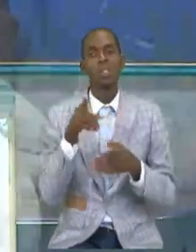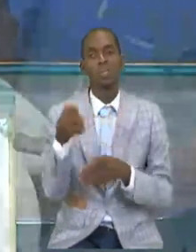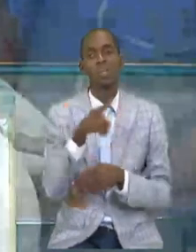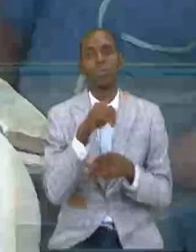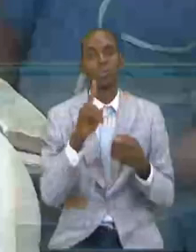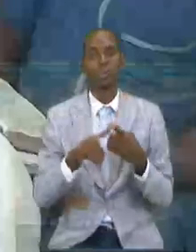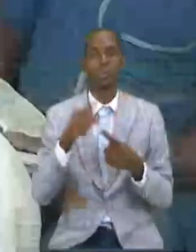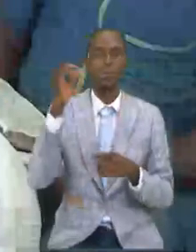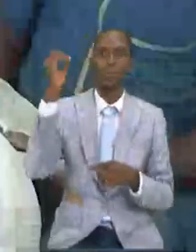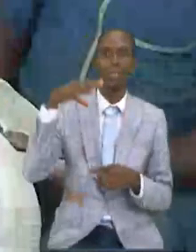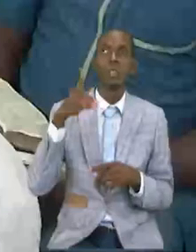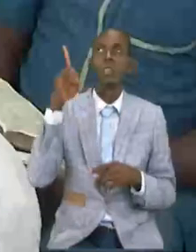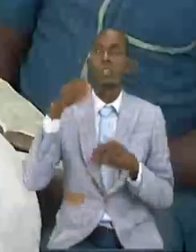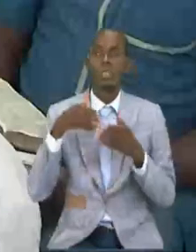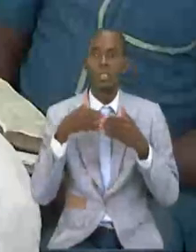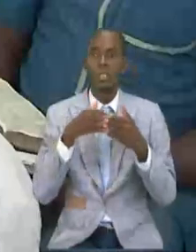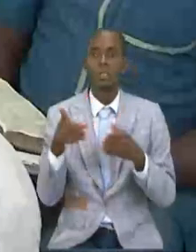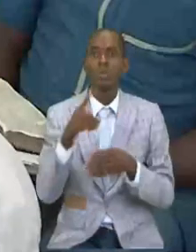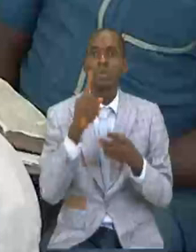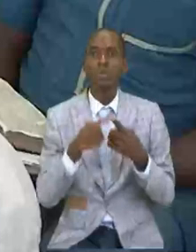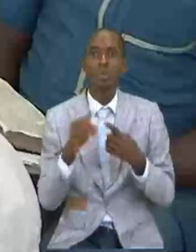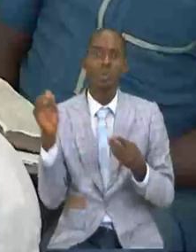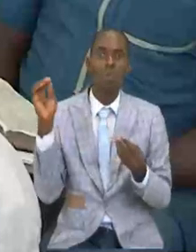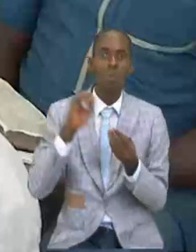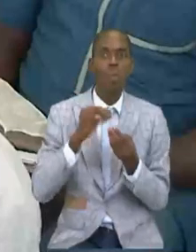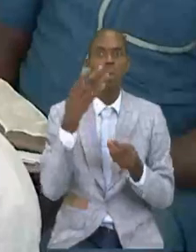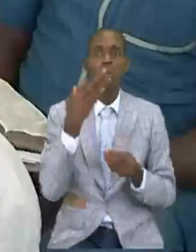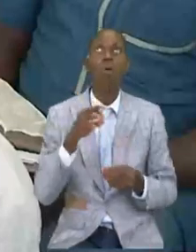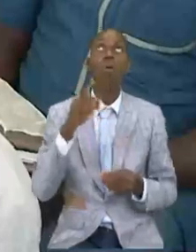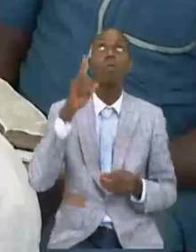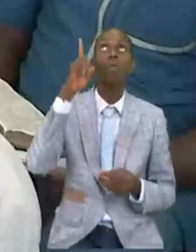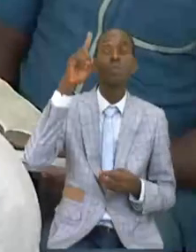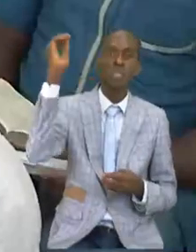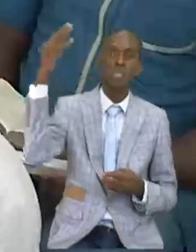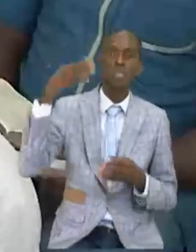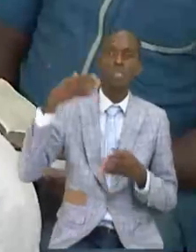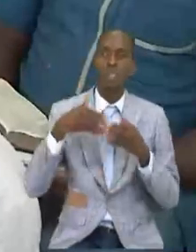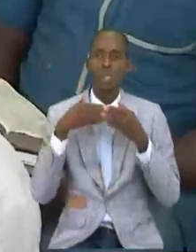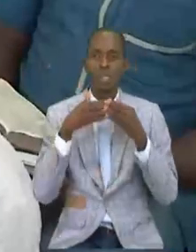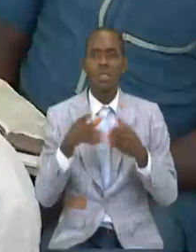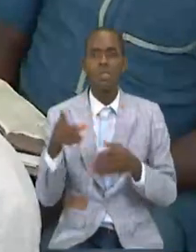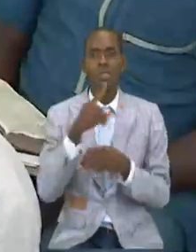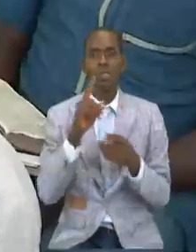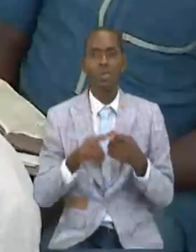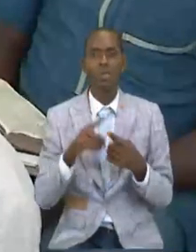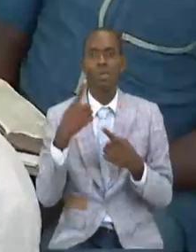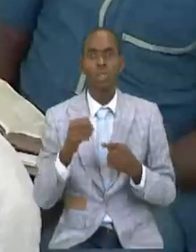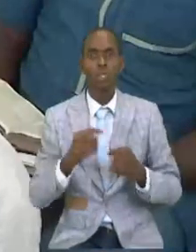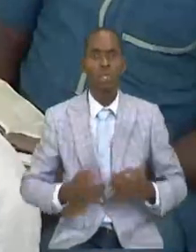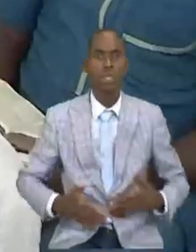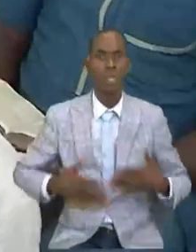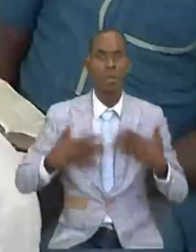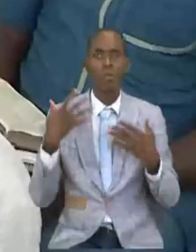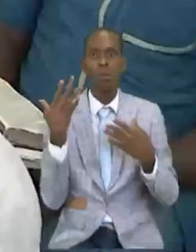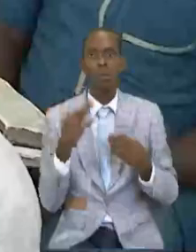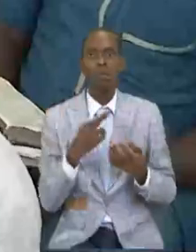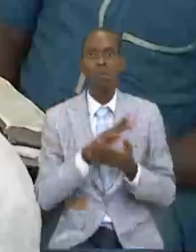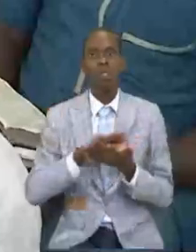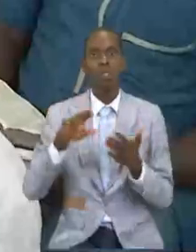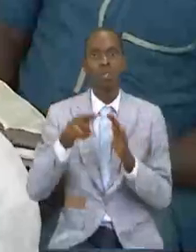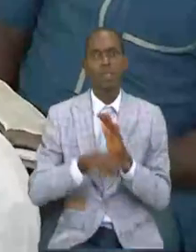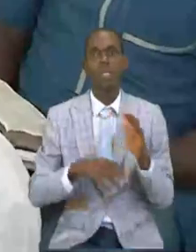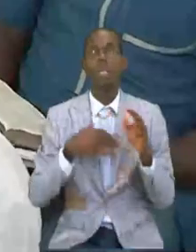lumière. Il vous conduit à plus de sa grâce. Il vous conduit à la vie de justice et